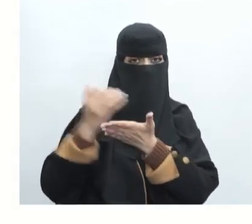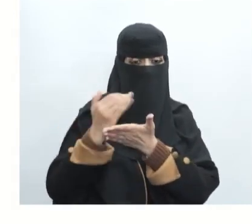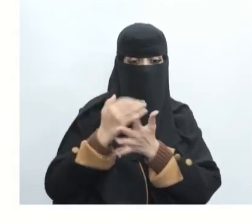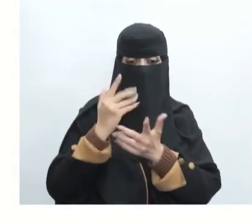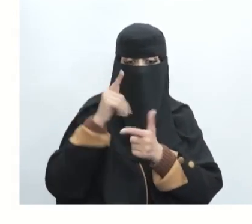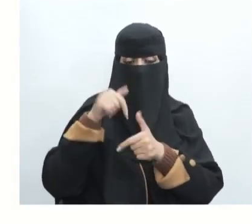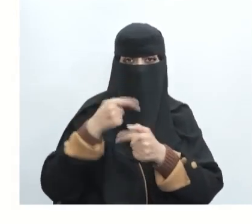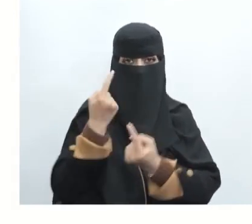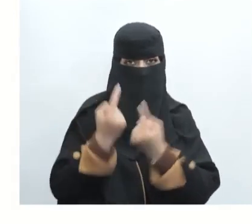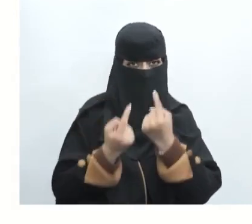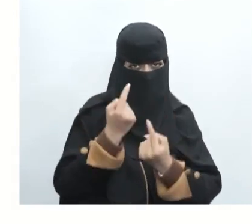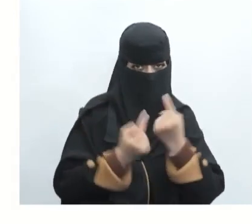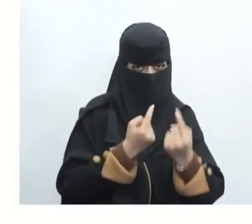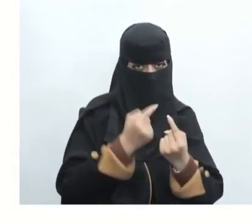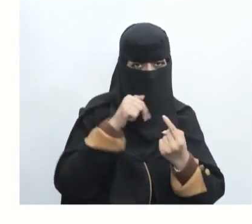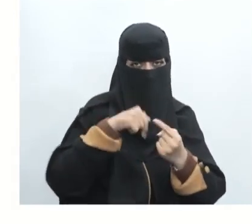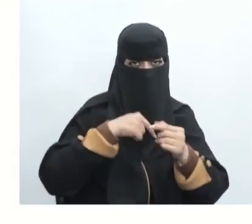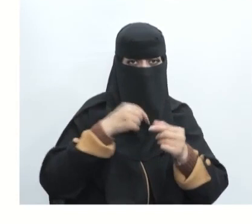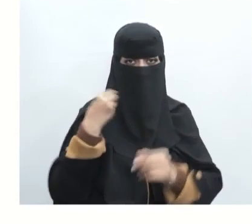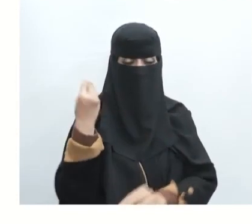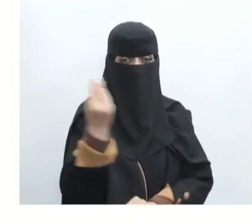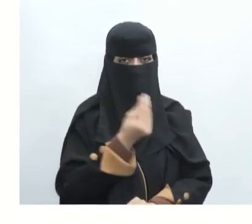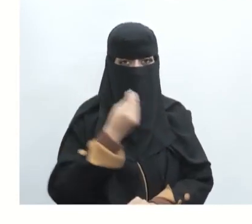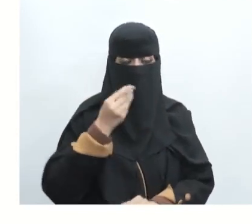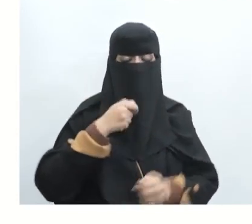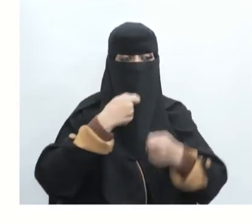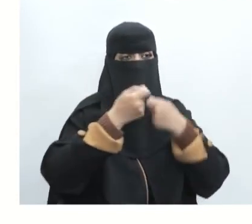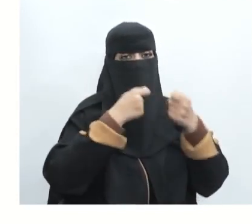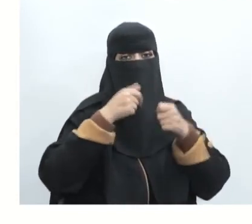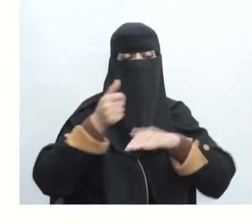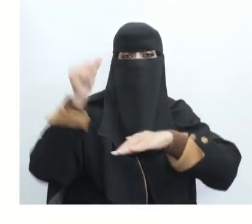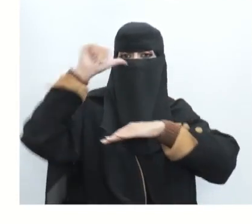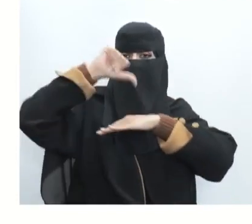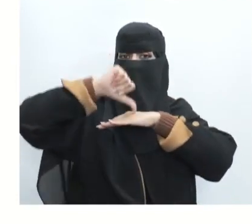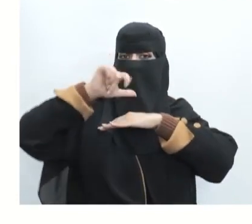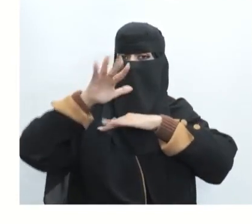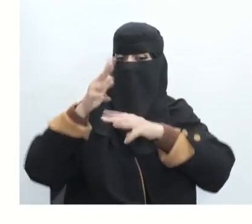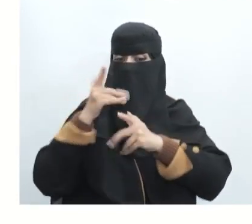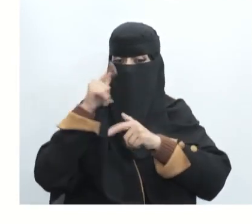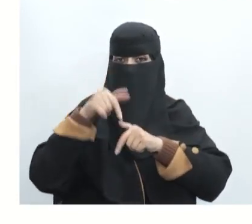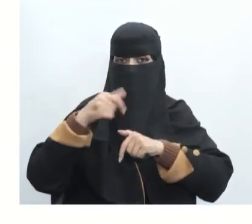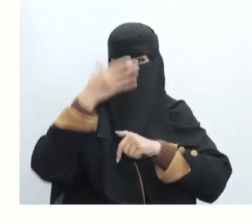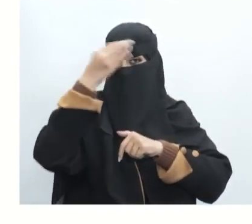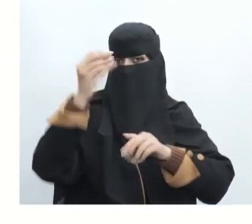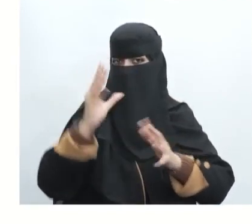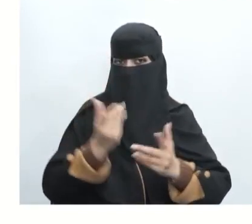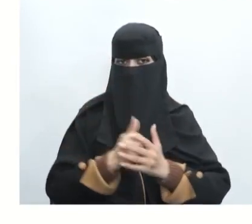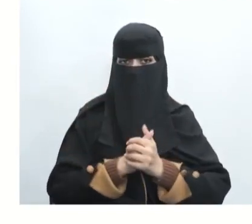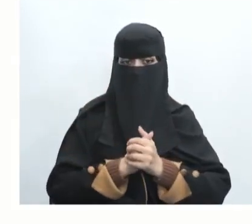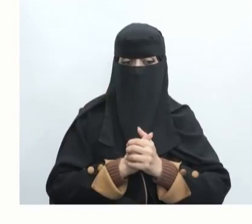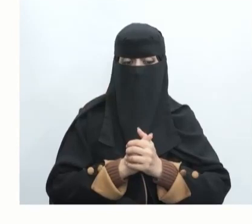احسنتم زراعه وسياحه وتجاره عاصمه اندونيسيا ابنائه وبنات الطلاب